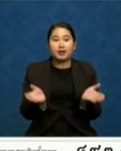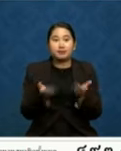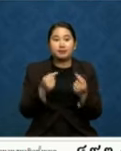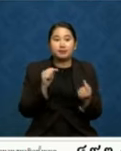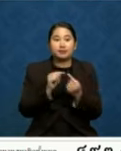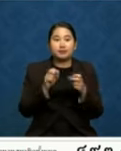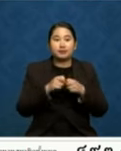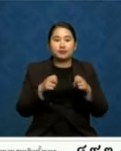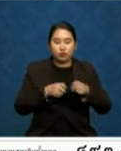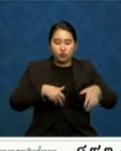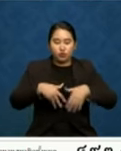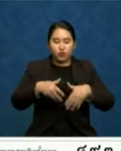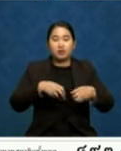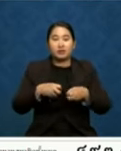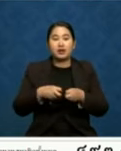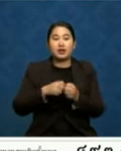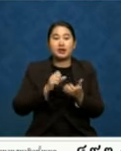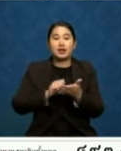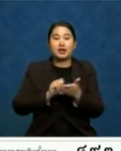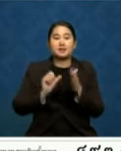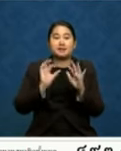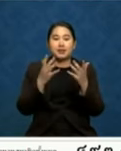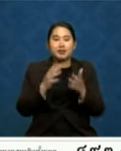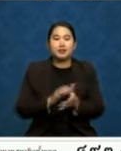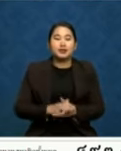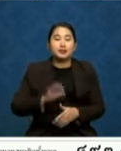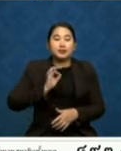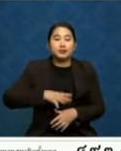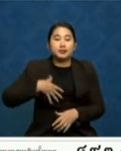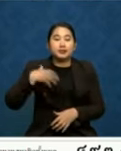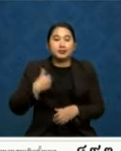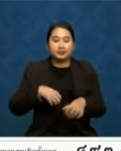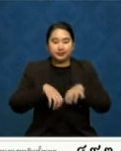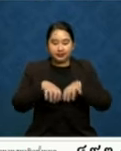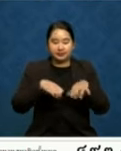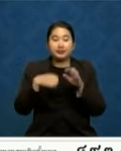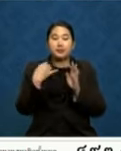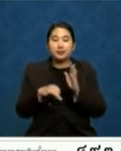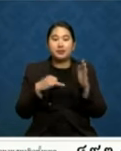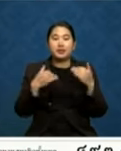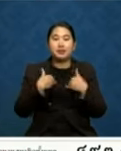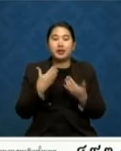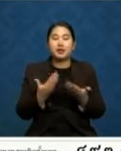าชาวบ้านไปแก้ไขเพราะฉะนั้นมันก็เลยอาจจะทําให้มีการบริหารผิดพลาดหรือ